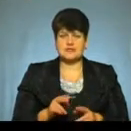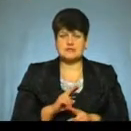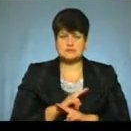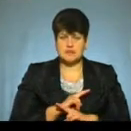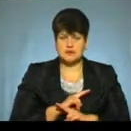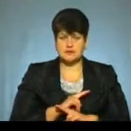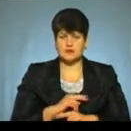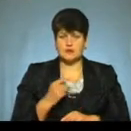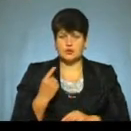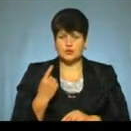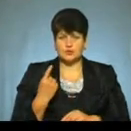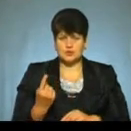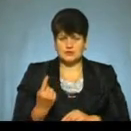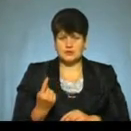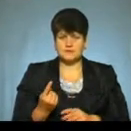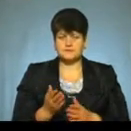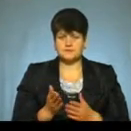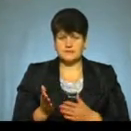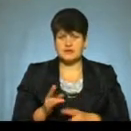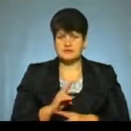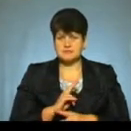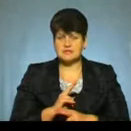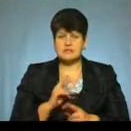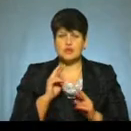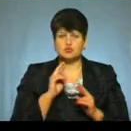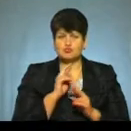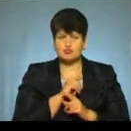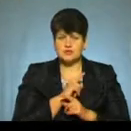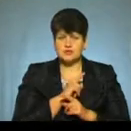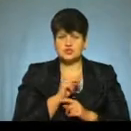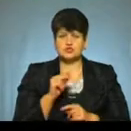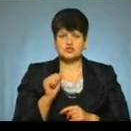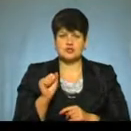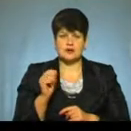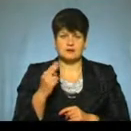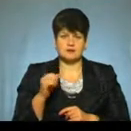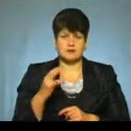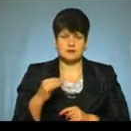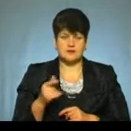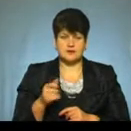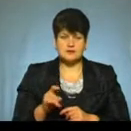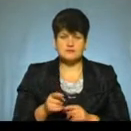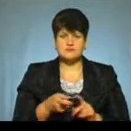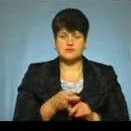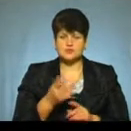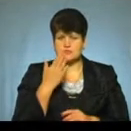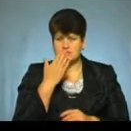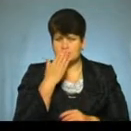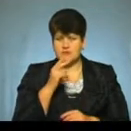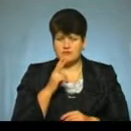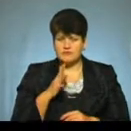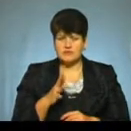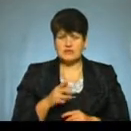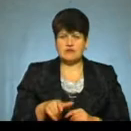смерті. Одна з версій смерті – це отруєння чадним газом. Через різкий запах у квартирі